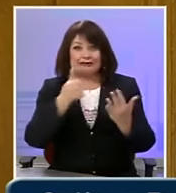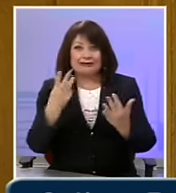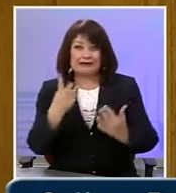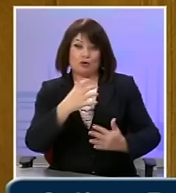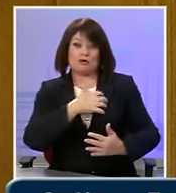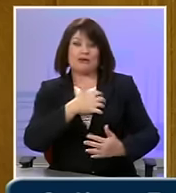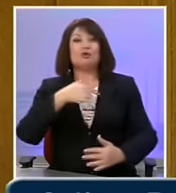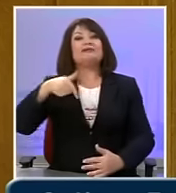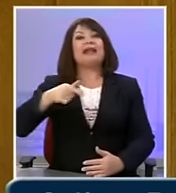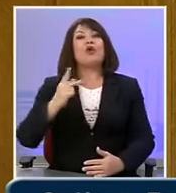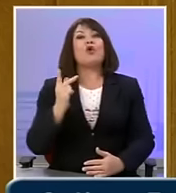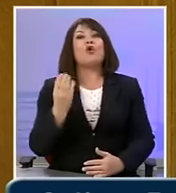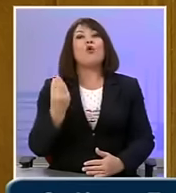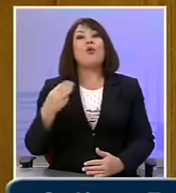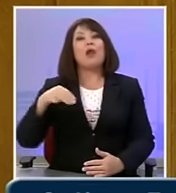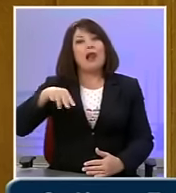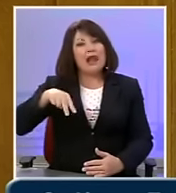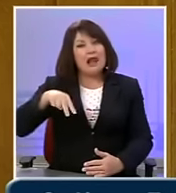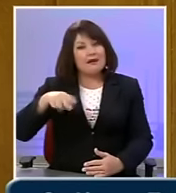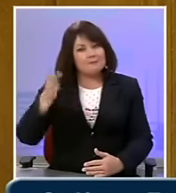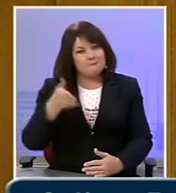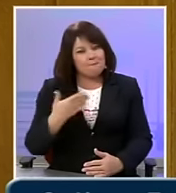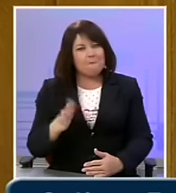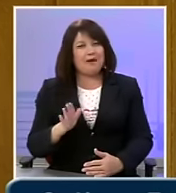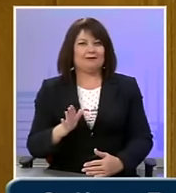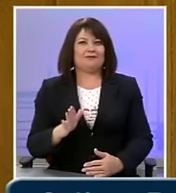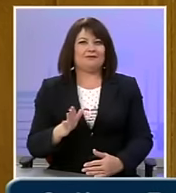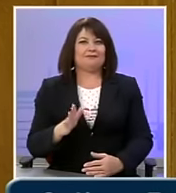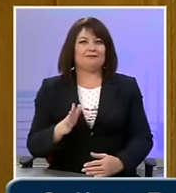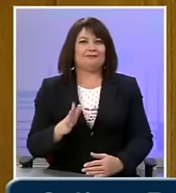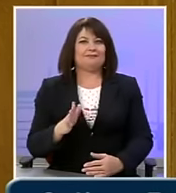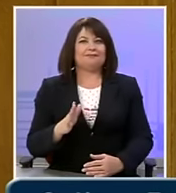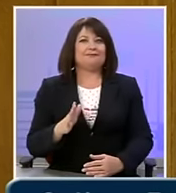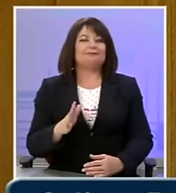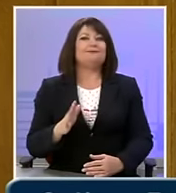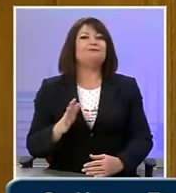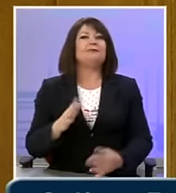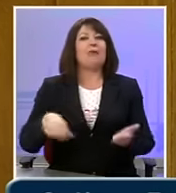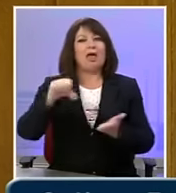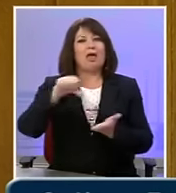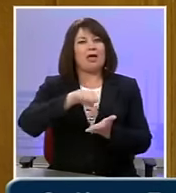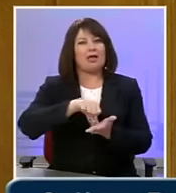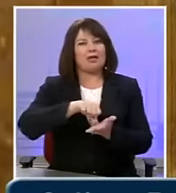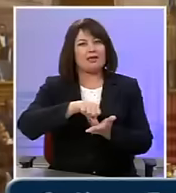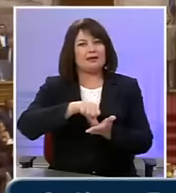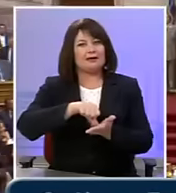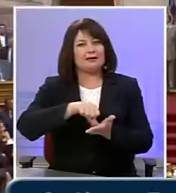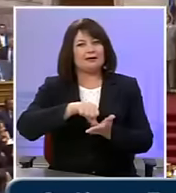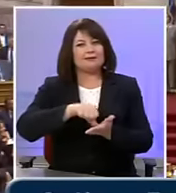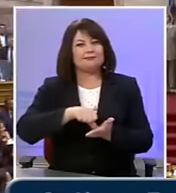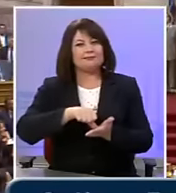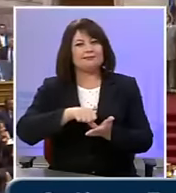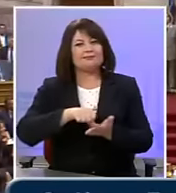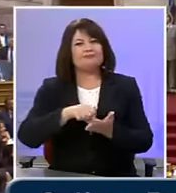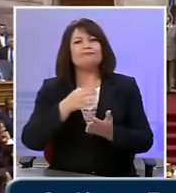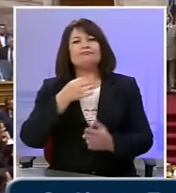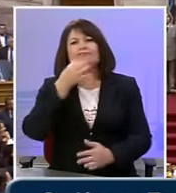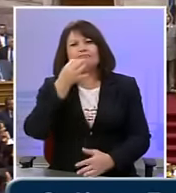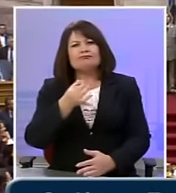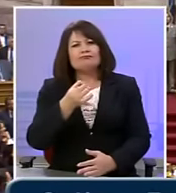1963 ήρθε εδώ στην Αθήνα και είπε ότι